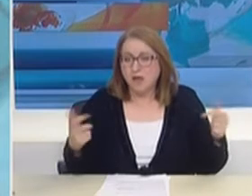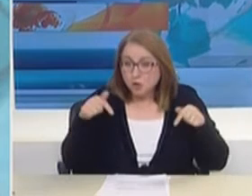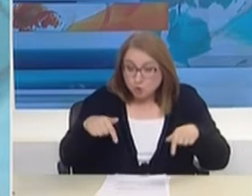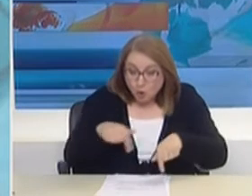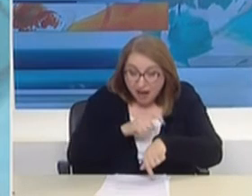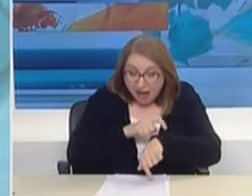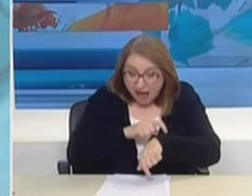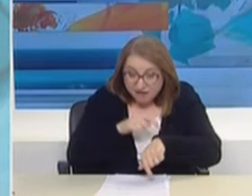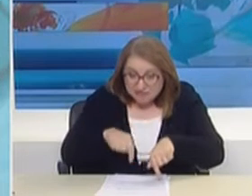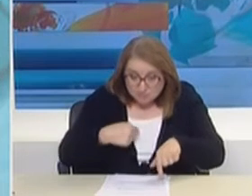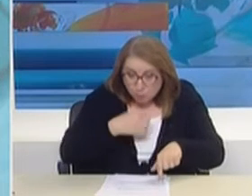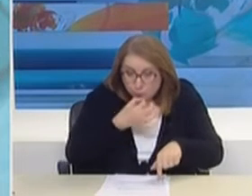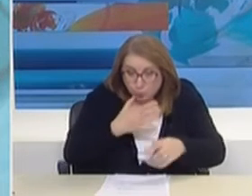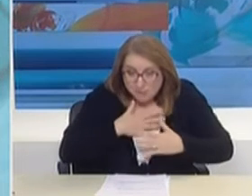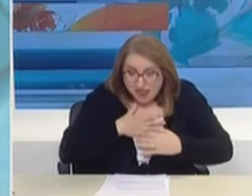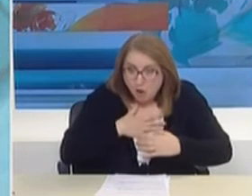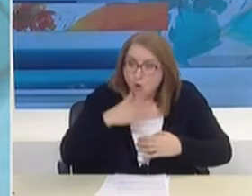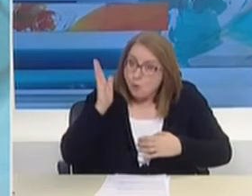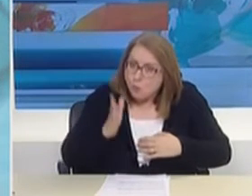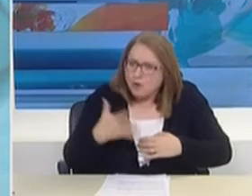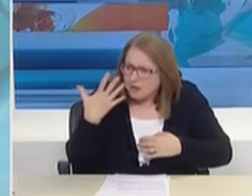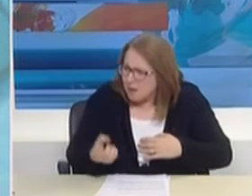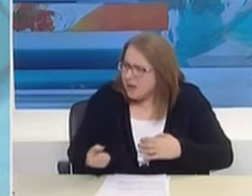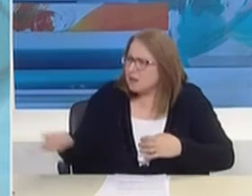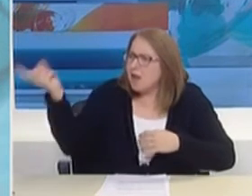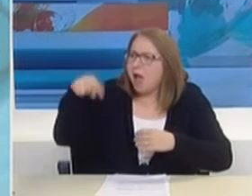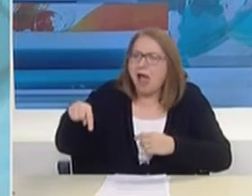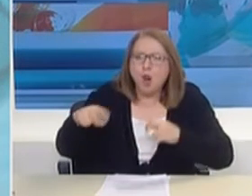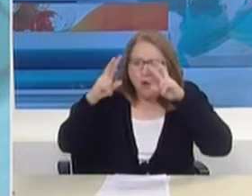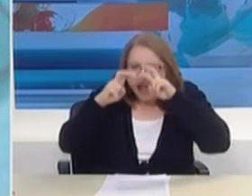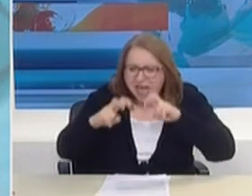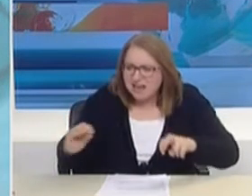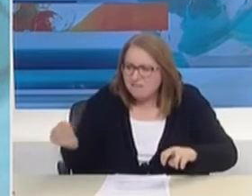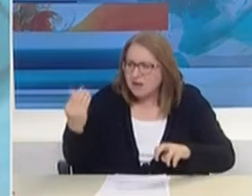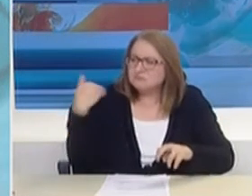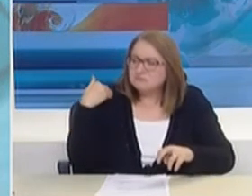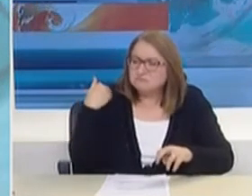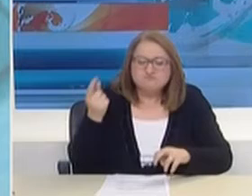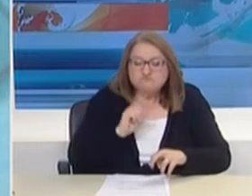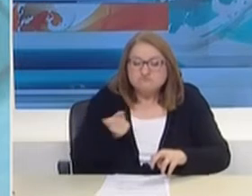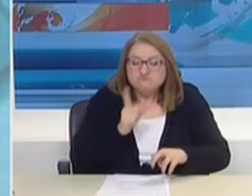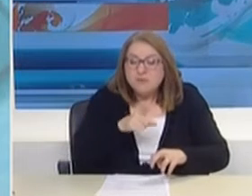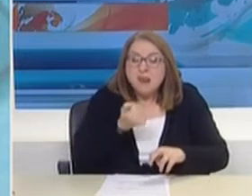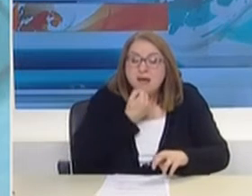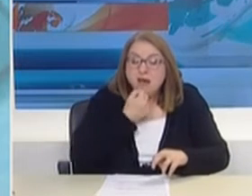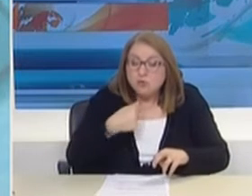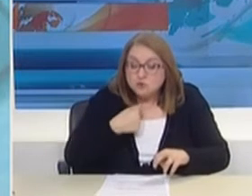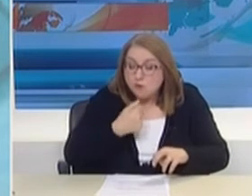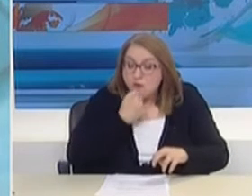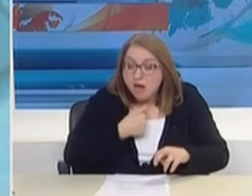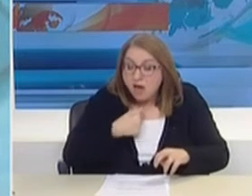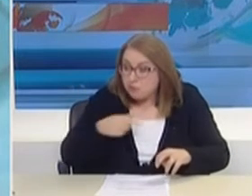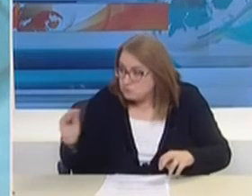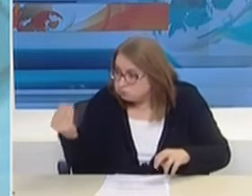εργασία που αυτό που λέω ότι δεν έχει αποδειχτεί ότι ισχύει, να αποδειχτεί ότι ισχύει και να με διαψεύσει. Αλλά να δημοσιευτεί πρώτα